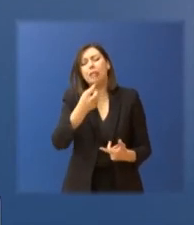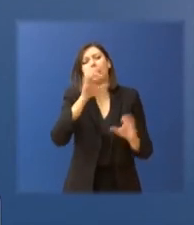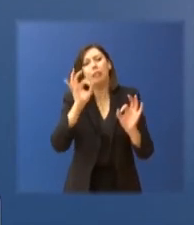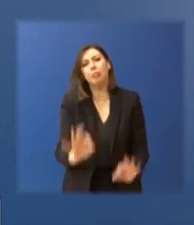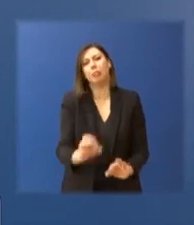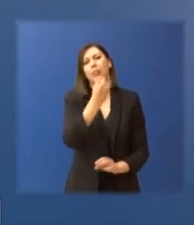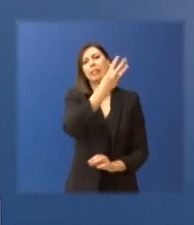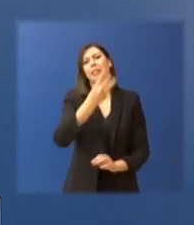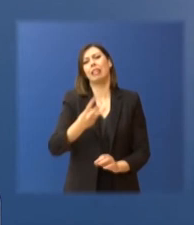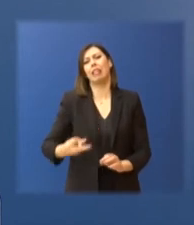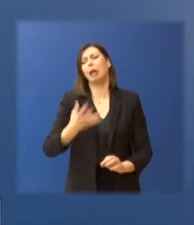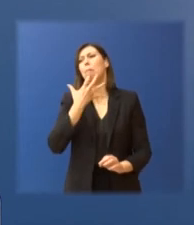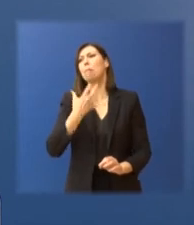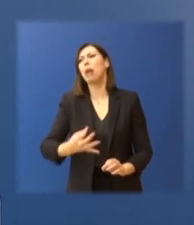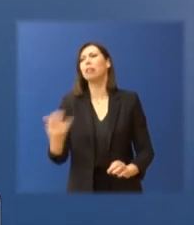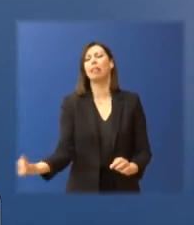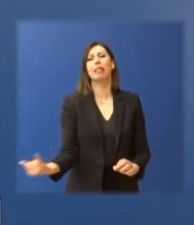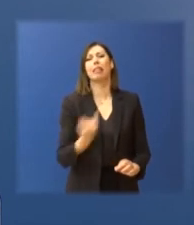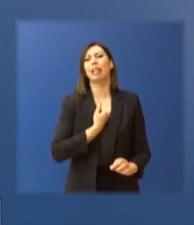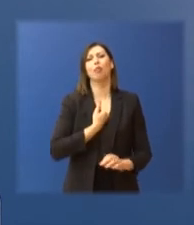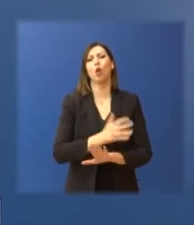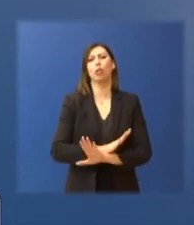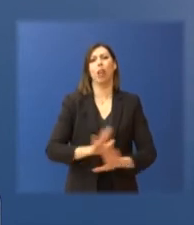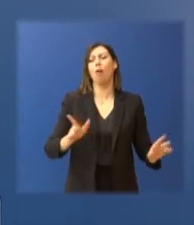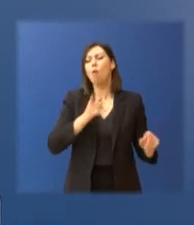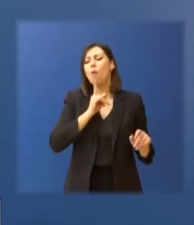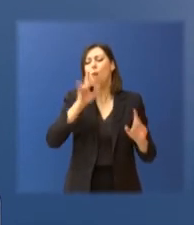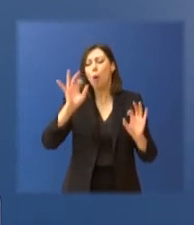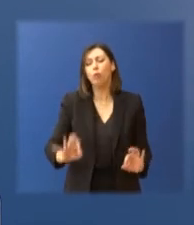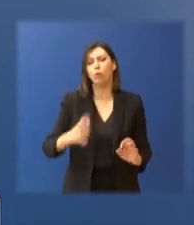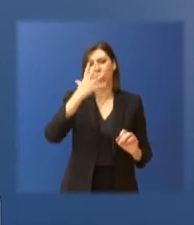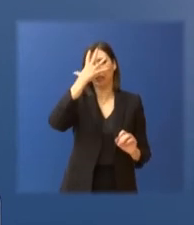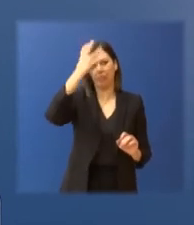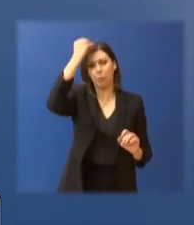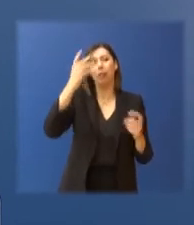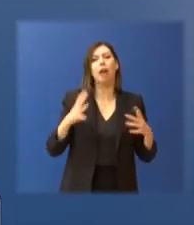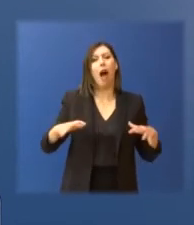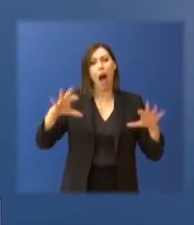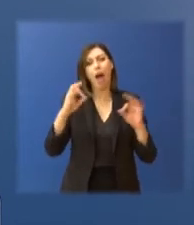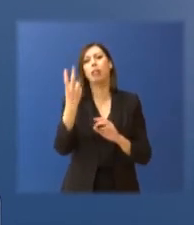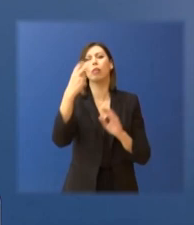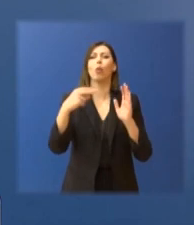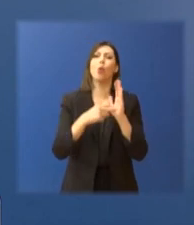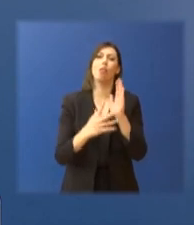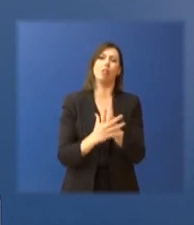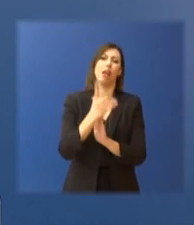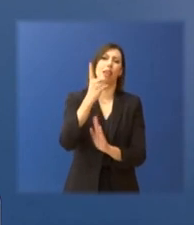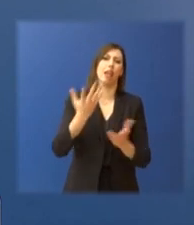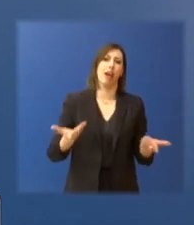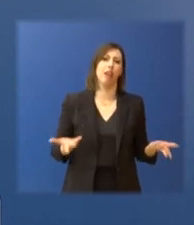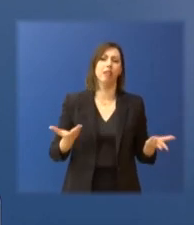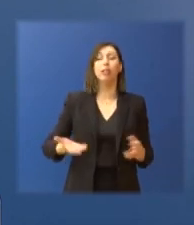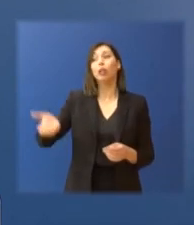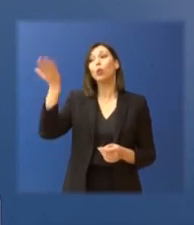εξέθρεψε και εισήγαγε σταδιακά ο κύριος Τσίπρας από το 2011. Τότε που εμπνευσμένος από το ρητό του Μάο